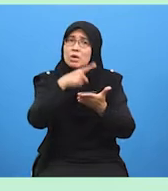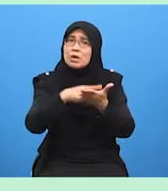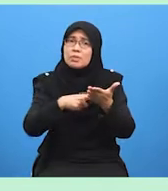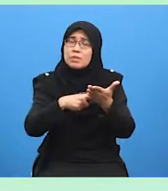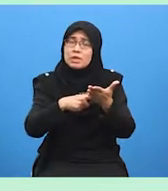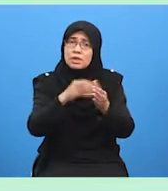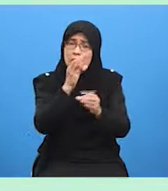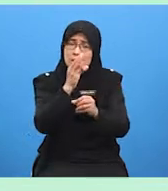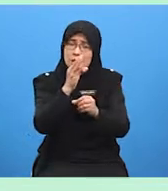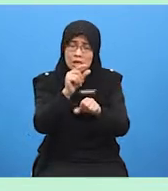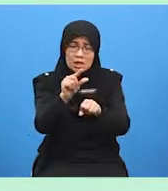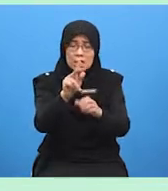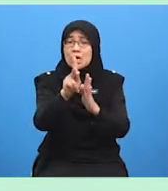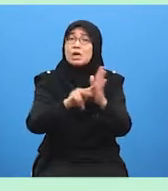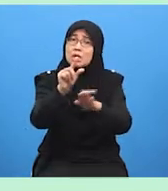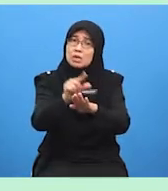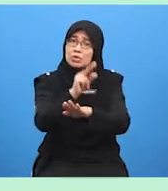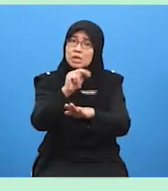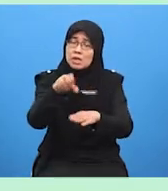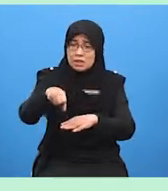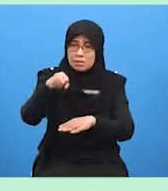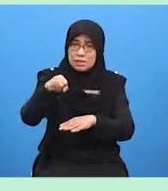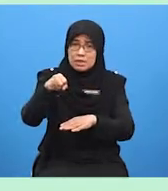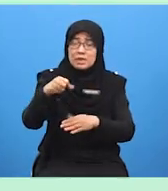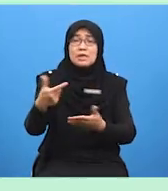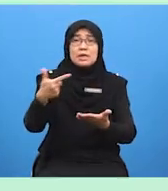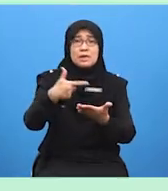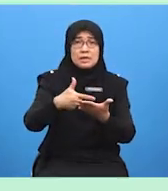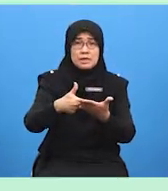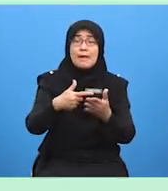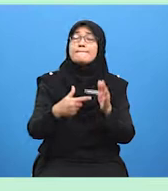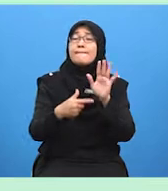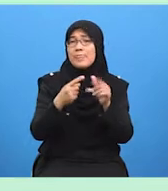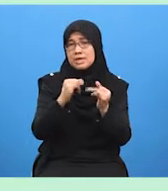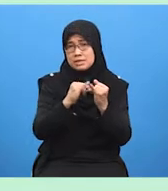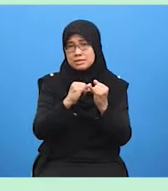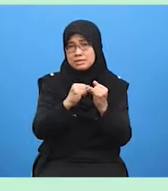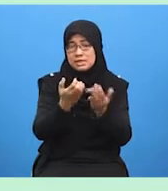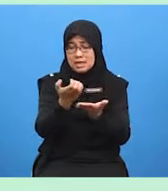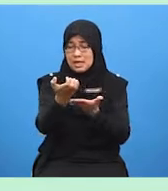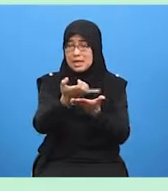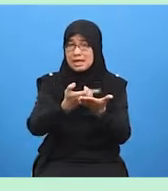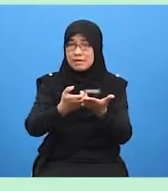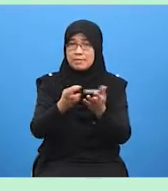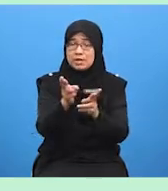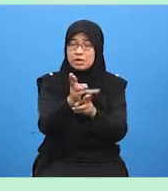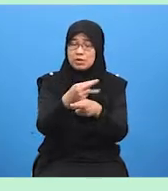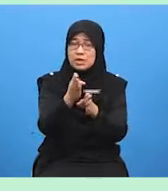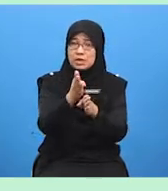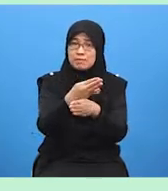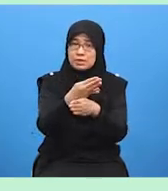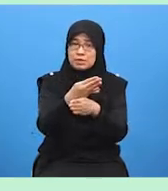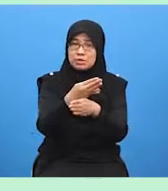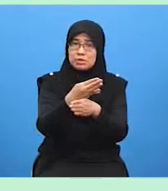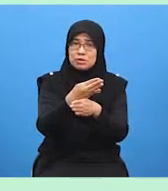tersebut. Dan akhir sekali ialah elemen reka bentuk. Tuliskan